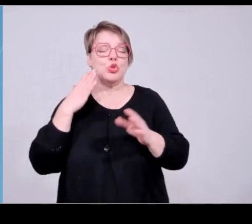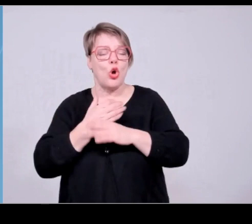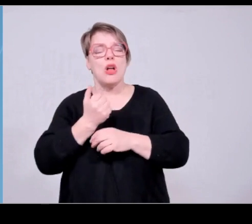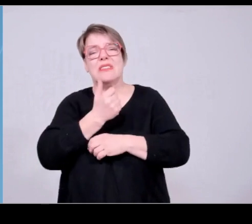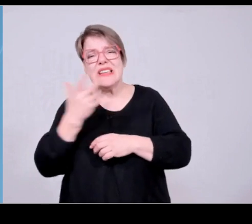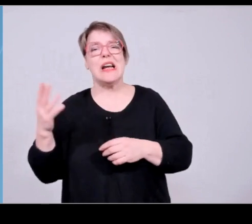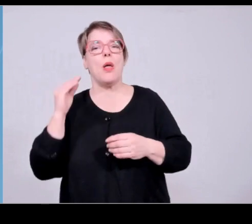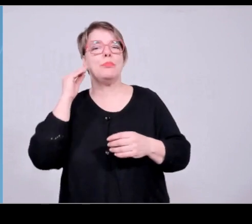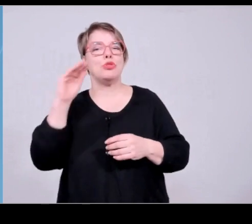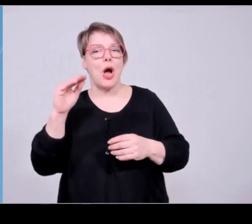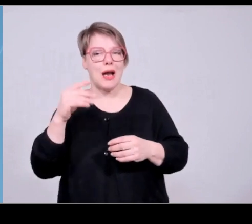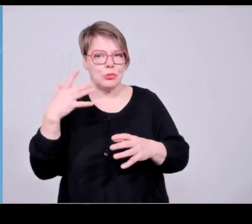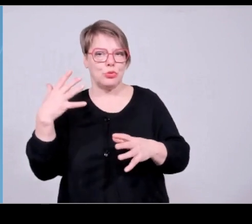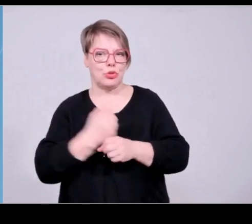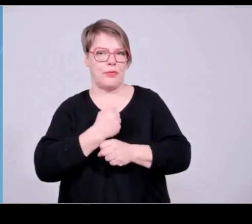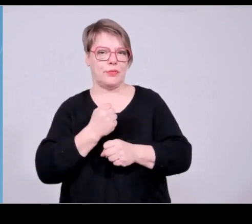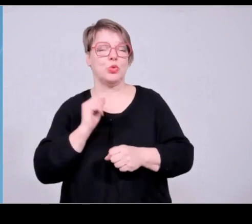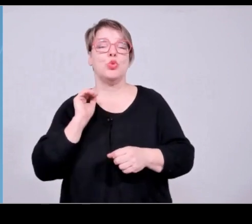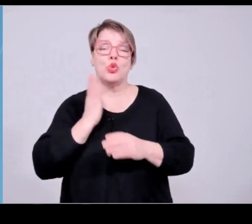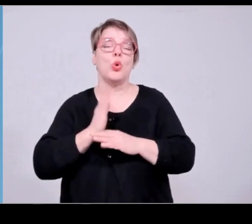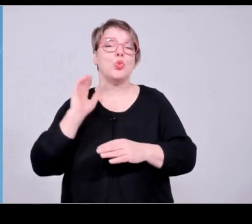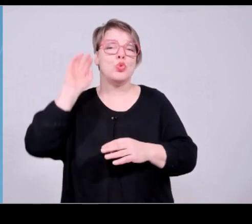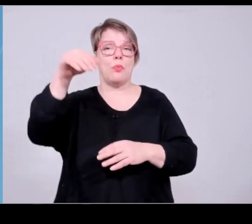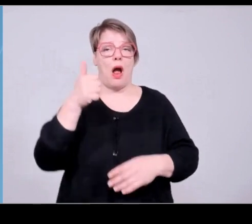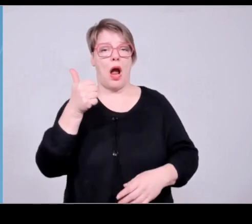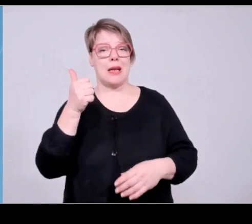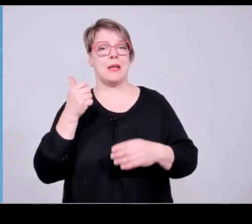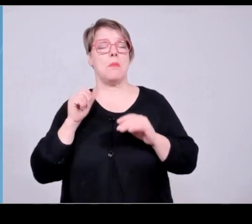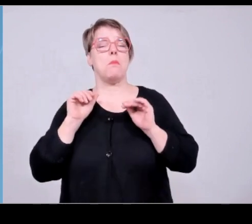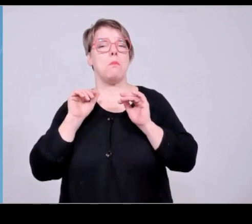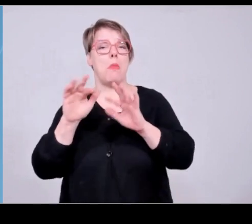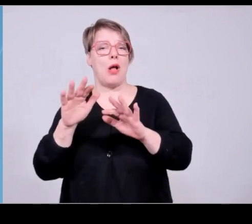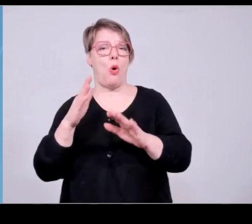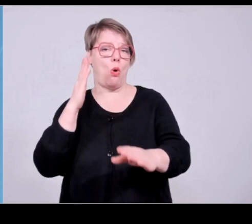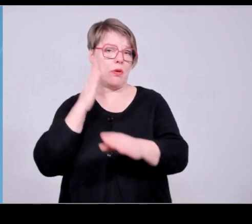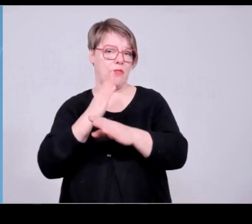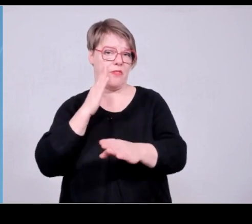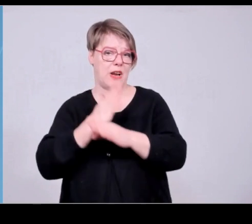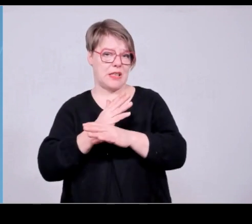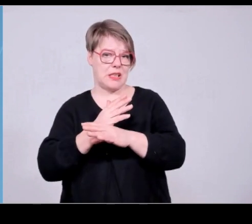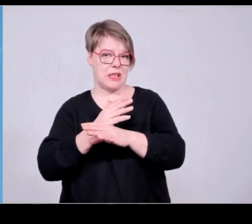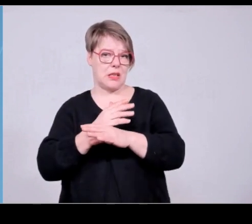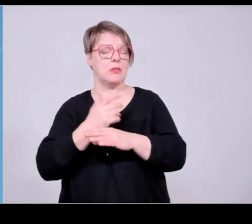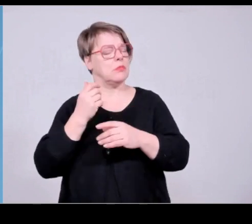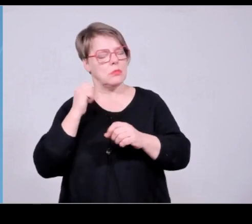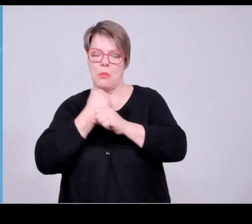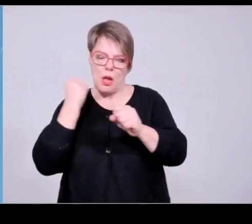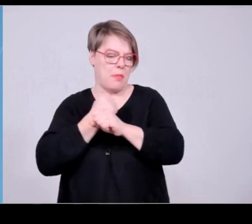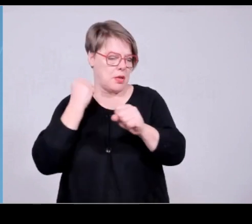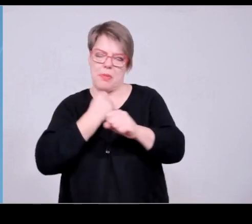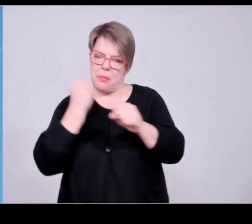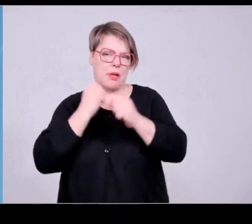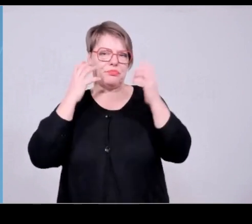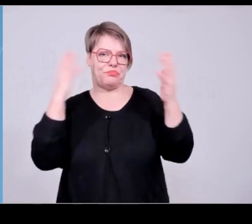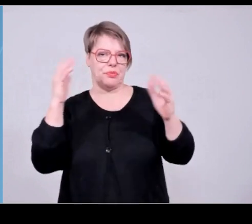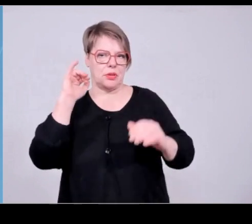Hebesatz festlegt in 2024. Jetzt geht es ja darum, dass die Finanzämter die Vorbereitungsarbeit machen für die Kommunen. Und die Kommunen